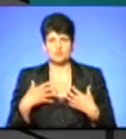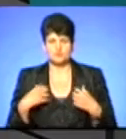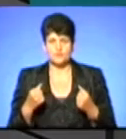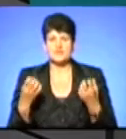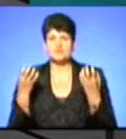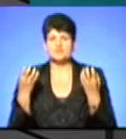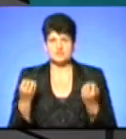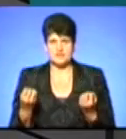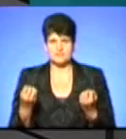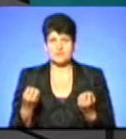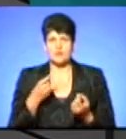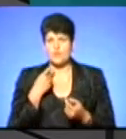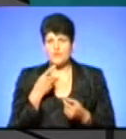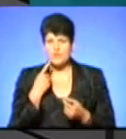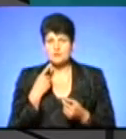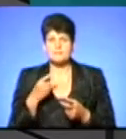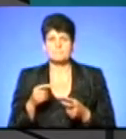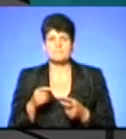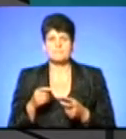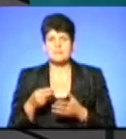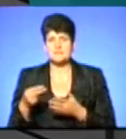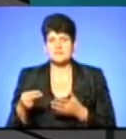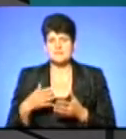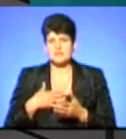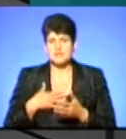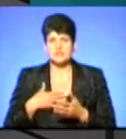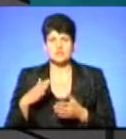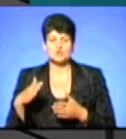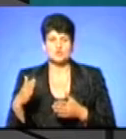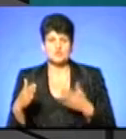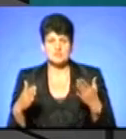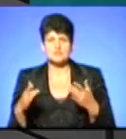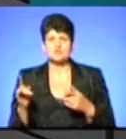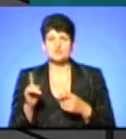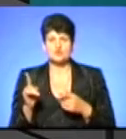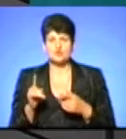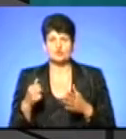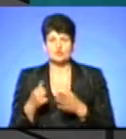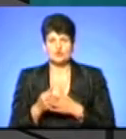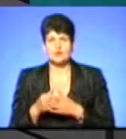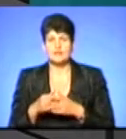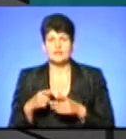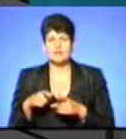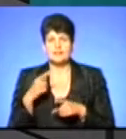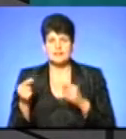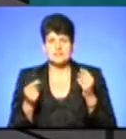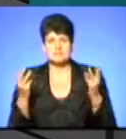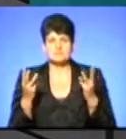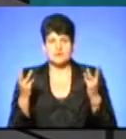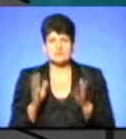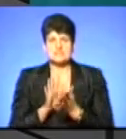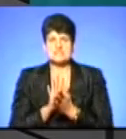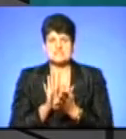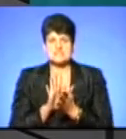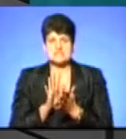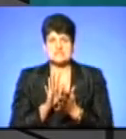ще кажуть підписники на нашій сторінці в коментарях, що до листя ще й спалюють сміття. Дуже часто, якщо